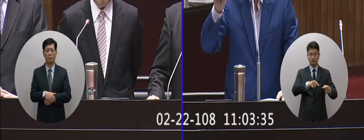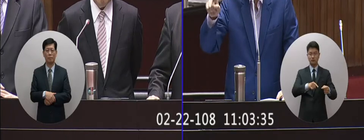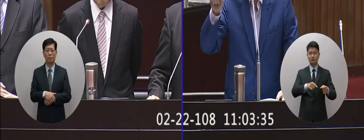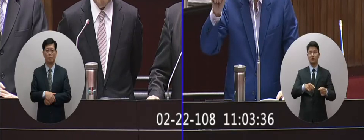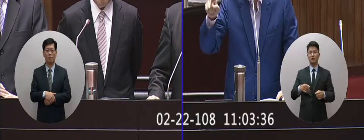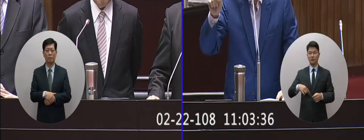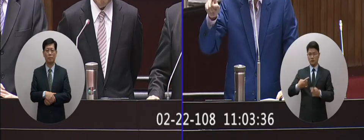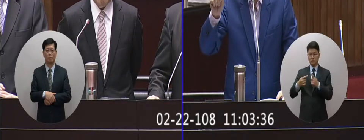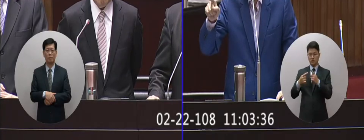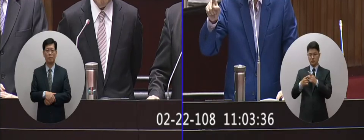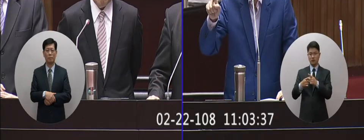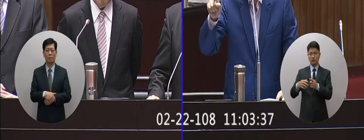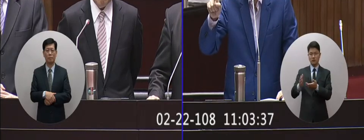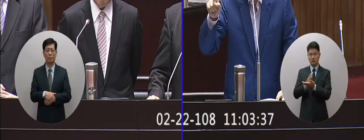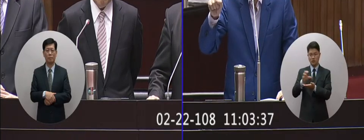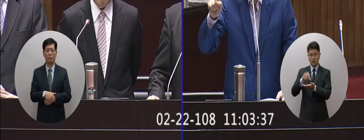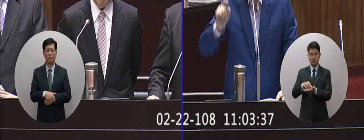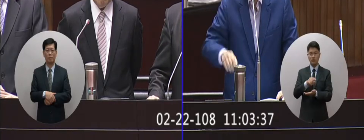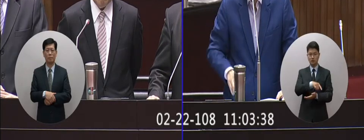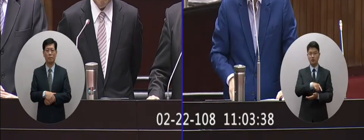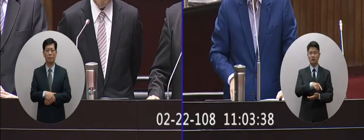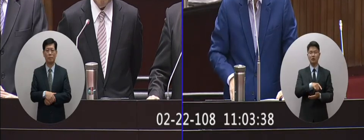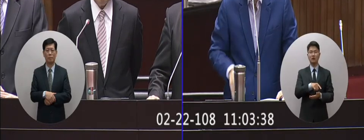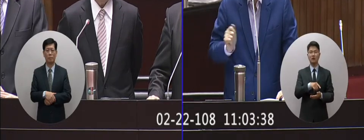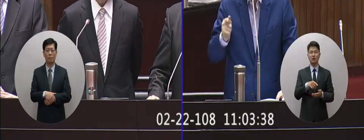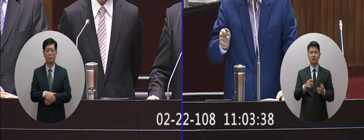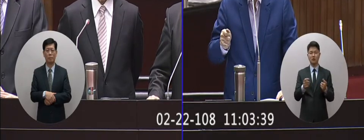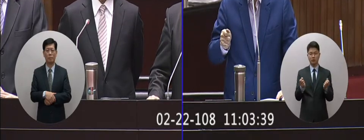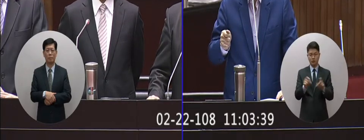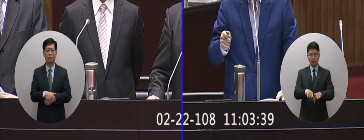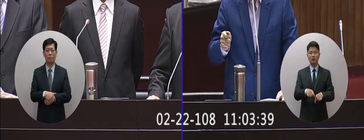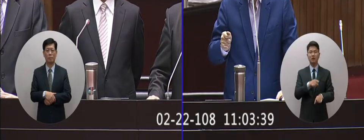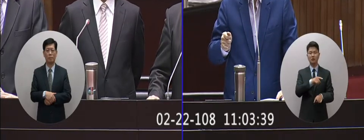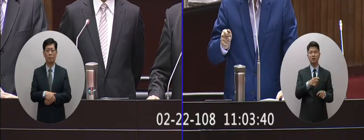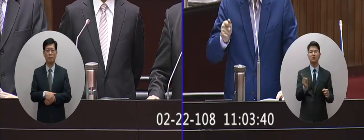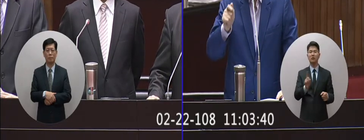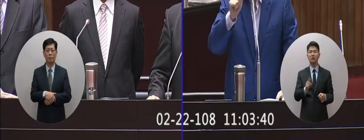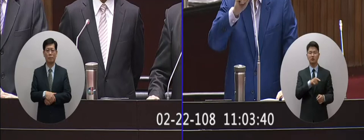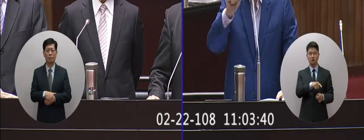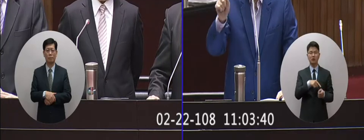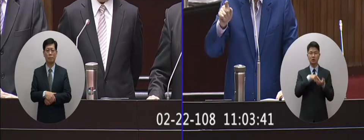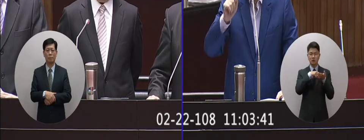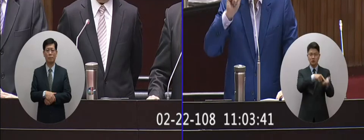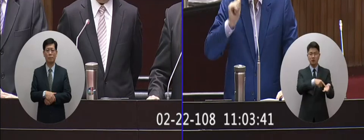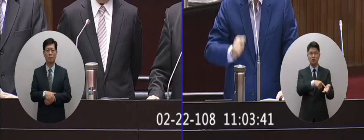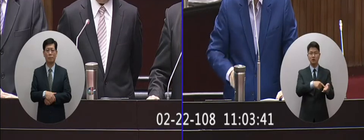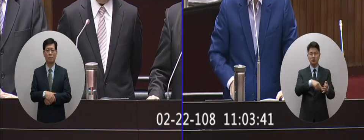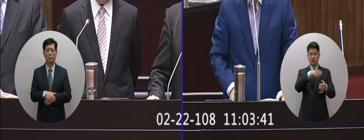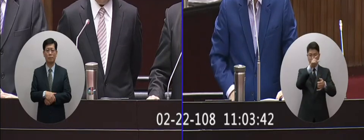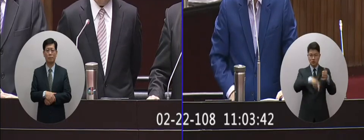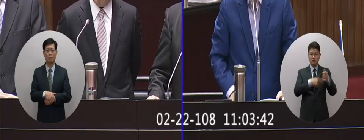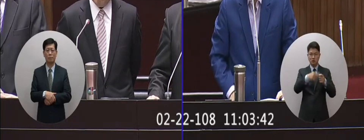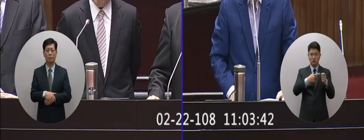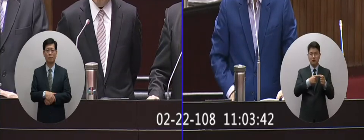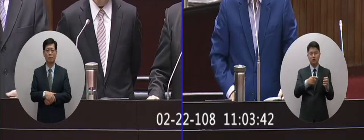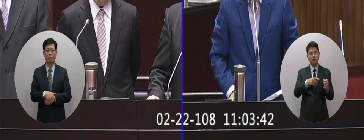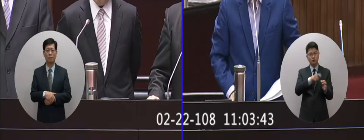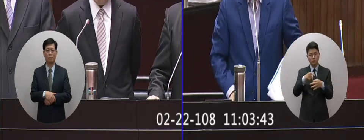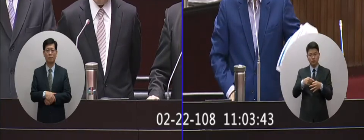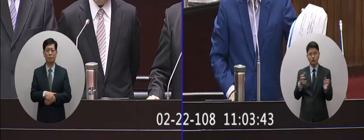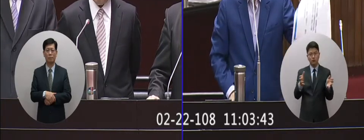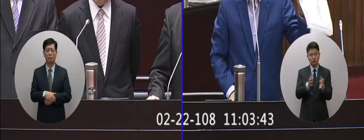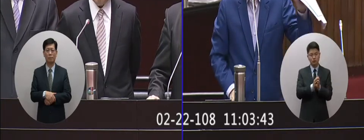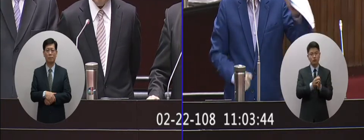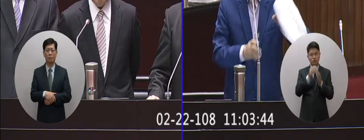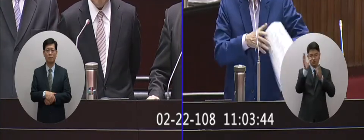做查掉所得资料的这个 key， 不要马上就说 no 了。